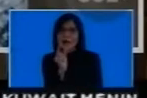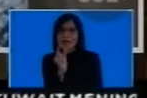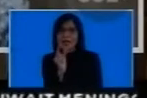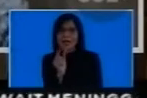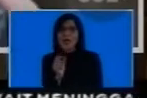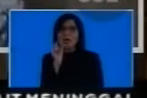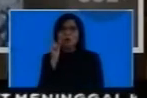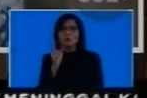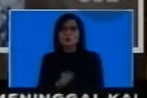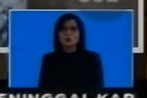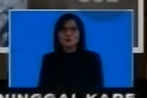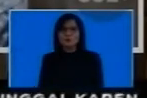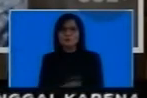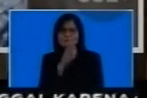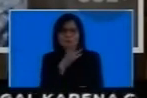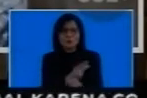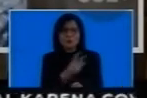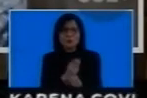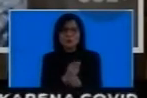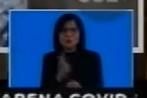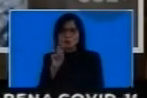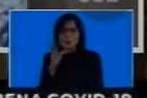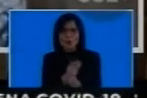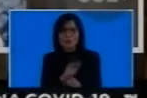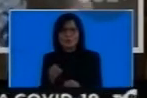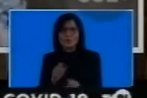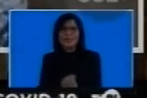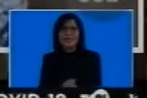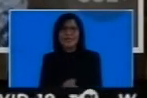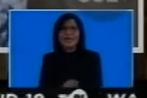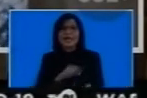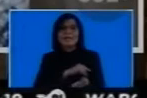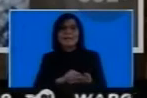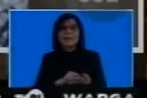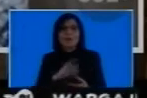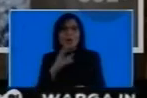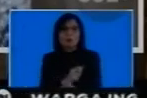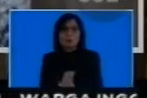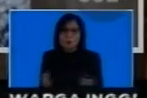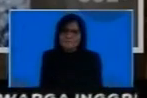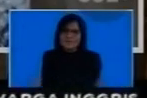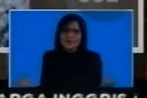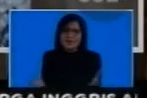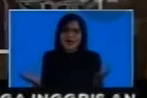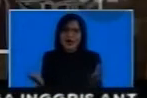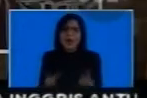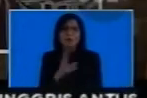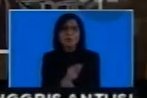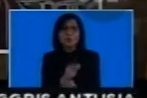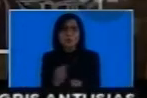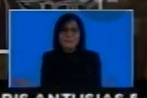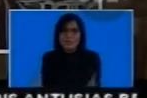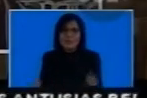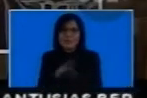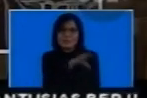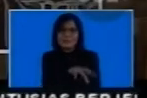suatu kata untuk mendeskripsikan guru-guru seperti Ibu Santi sama Ibu Maria. Itu namanya guru penggerak. Anda adalah